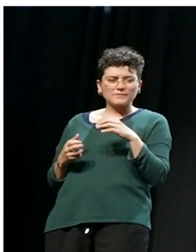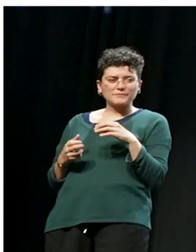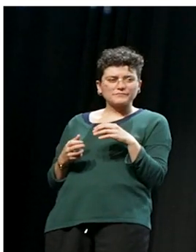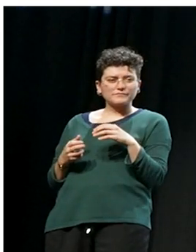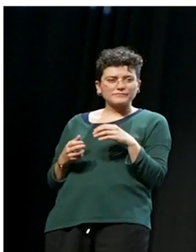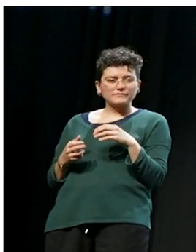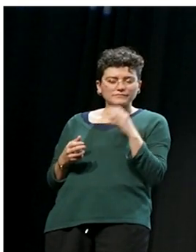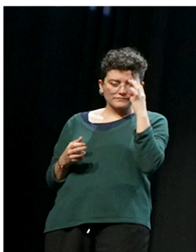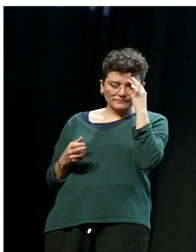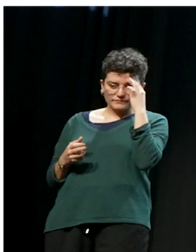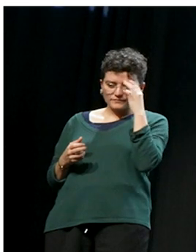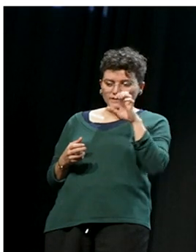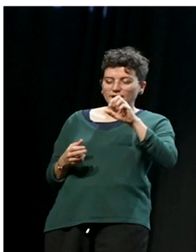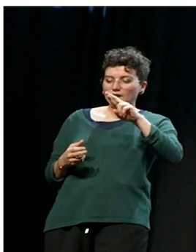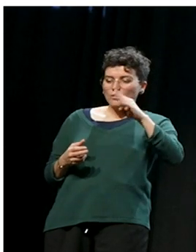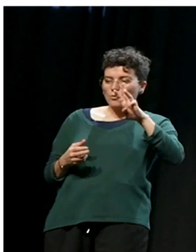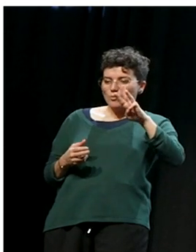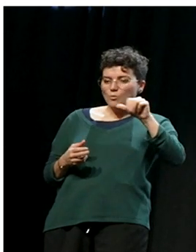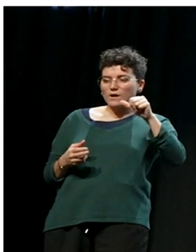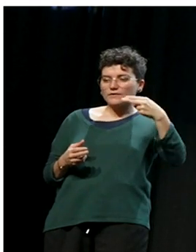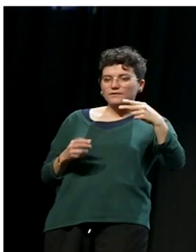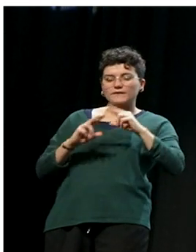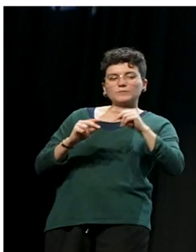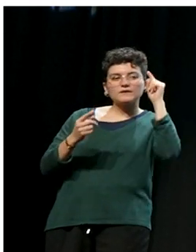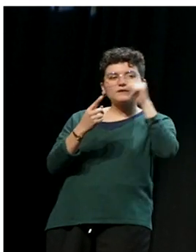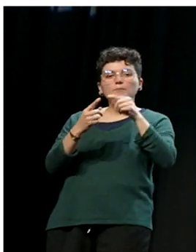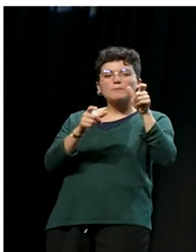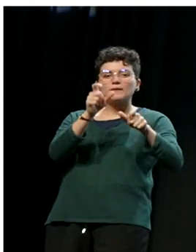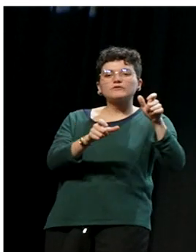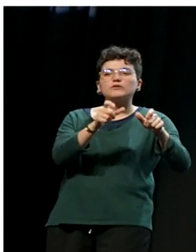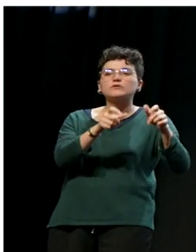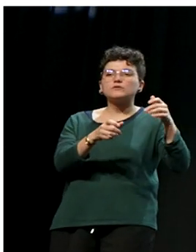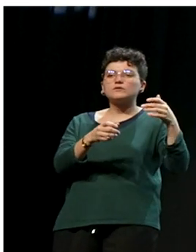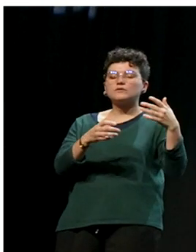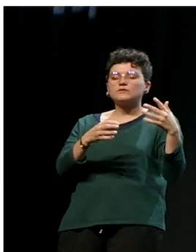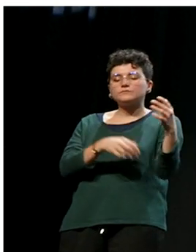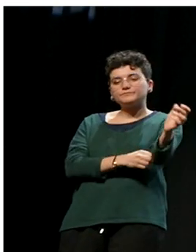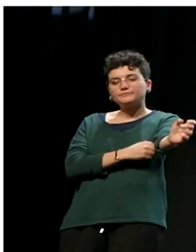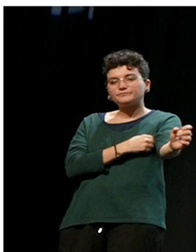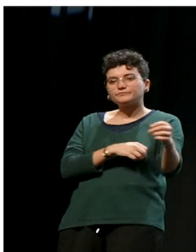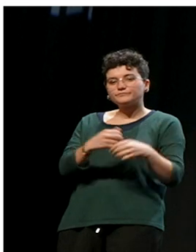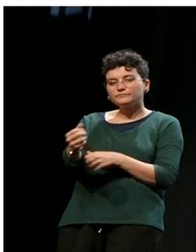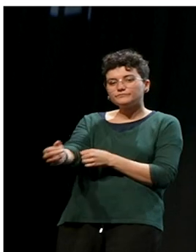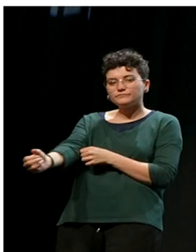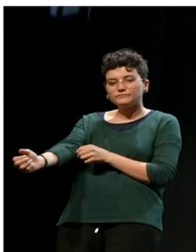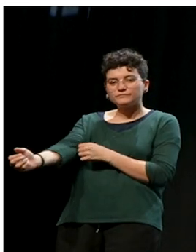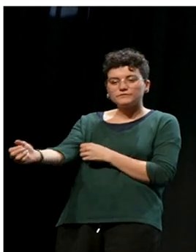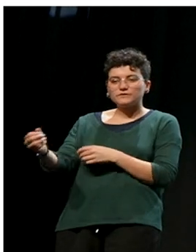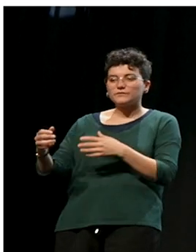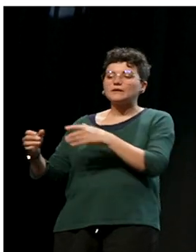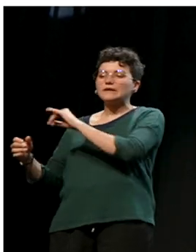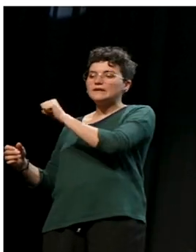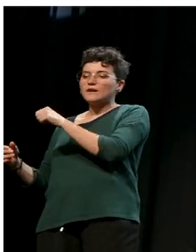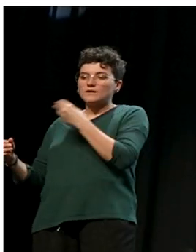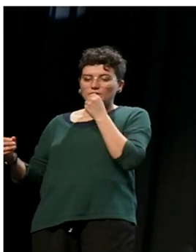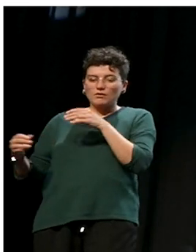qui démocratisait cette technique, mais ils ont fait autre chose. Vous voyez, ils se sont décalés. Alors, je pense que pendant deux ans, ça a été dur, mais cette pratique s'est décalée. Voilà. Donc,